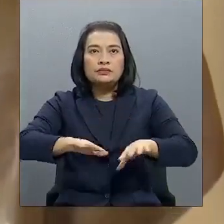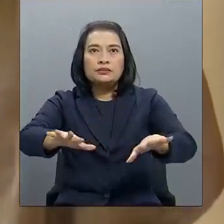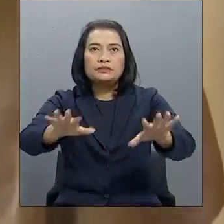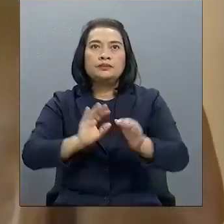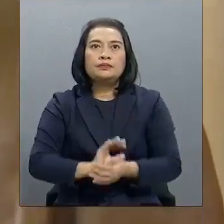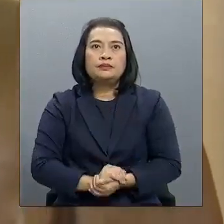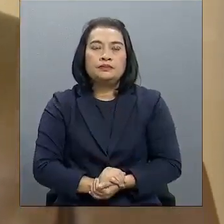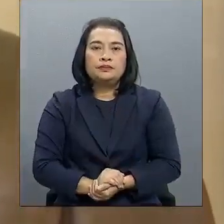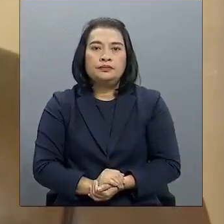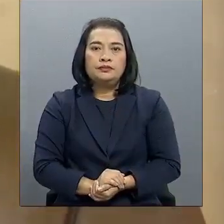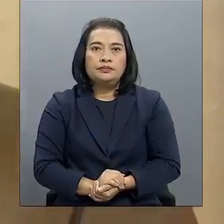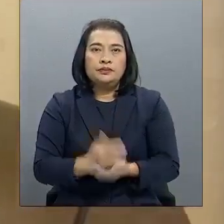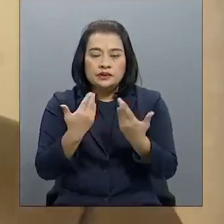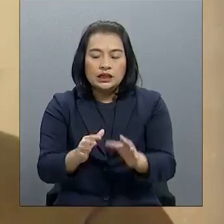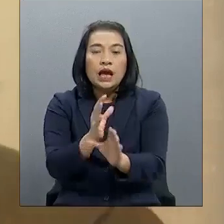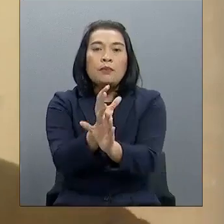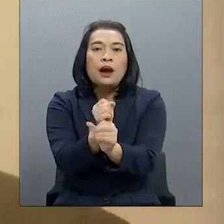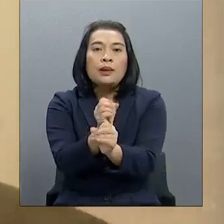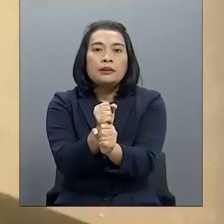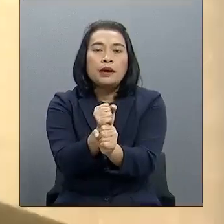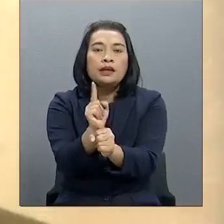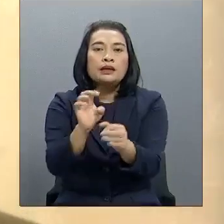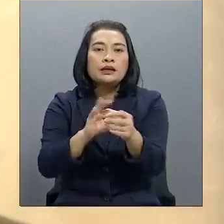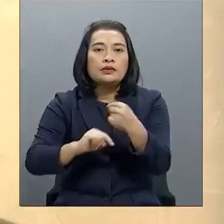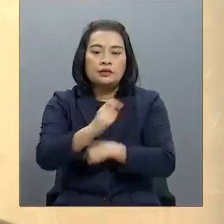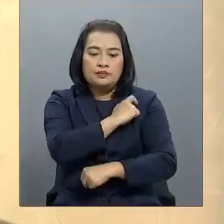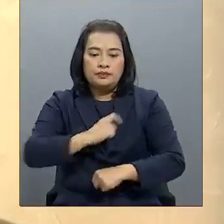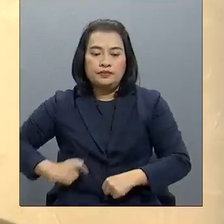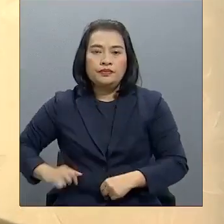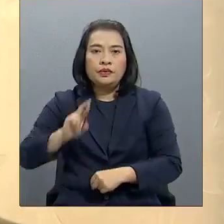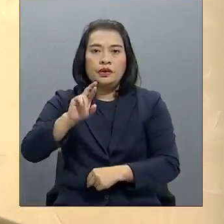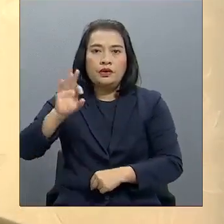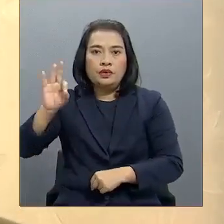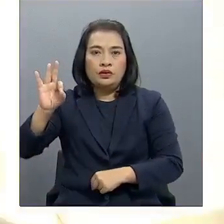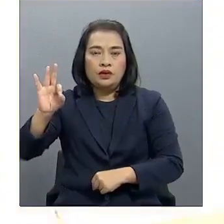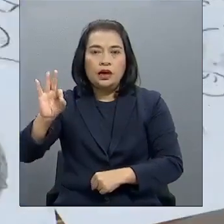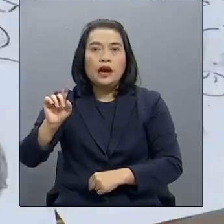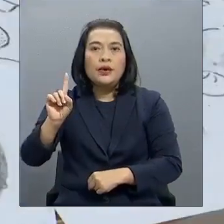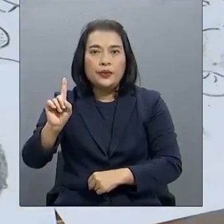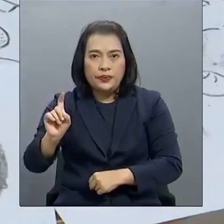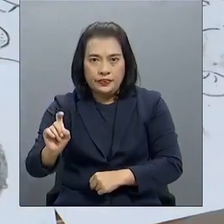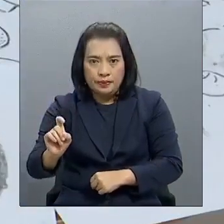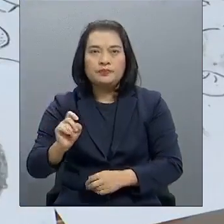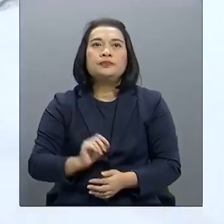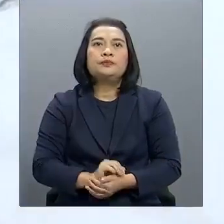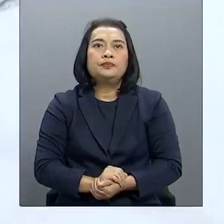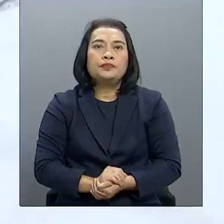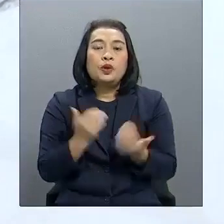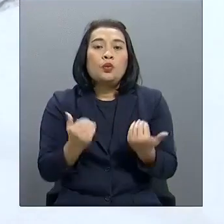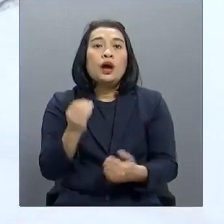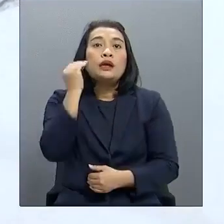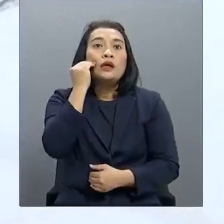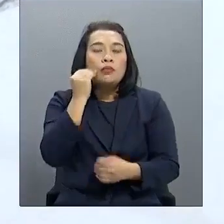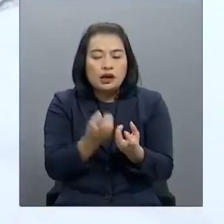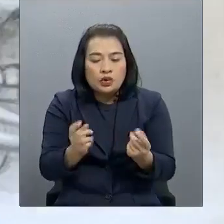ข้ามสายมาทำงานประติมากรรมช่วงในหลวงรัชกาลที่9สวรรคตวันนี้ที่บ้านจึงมีอุปกรณ์คร